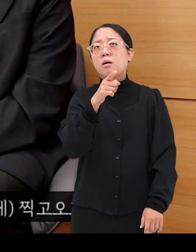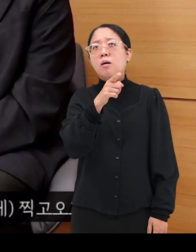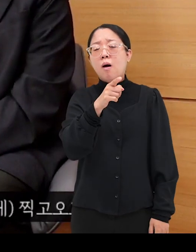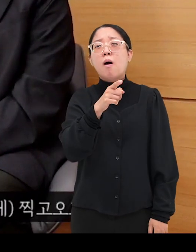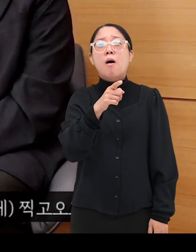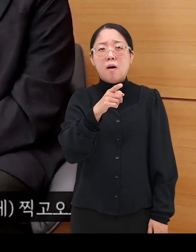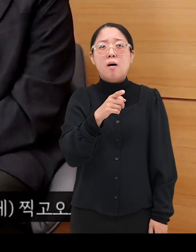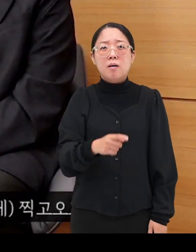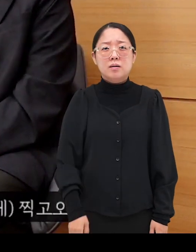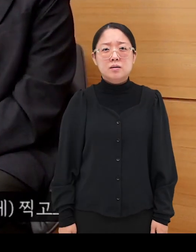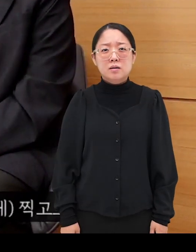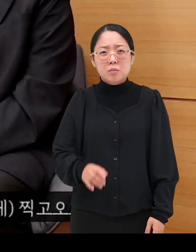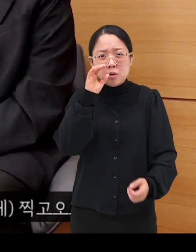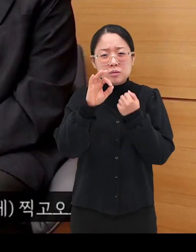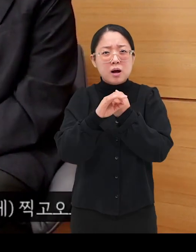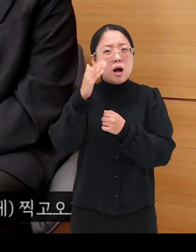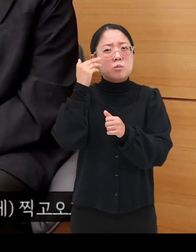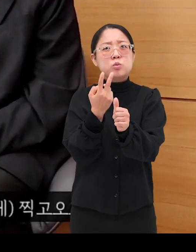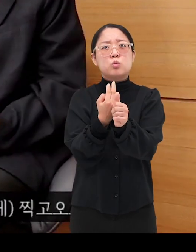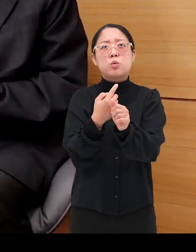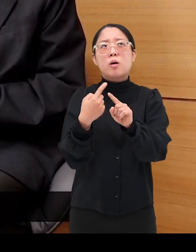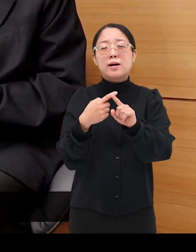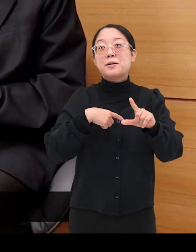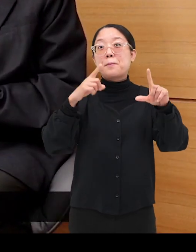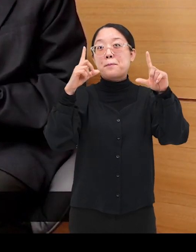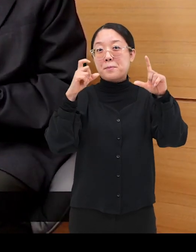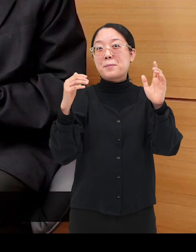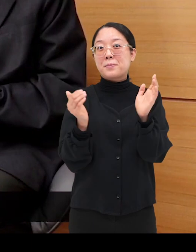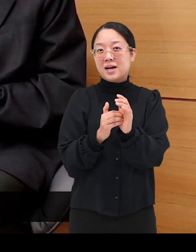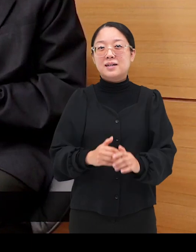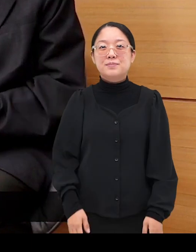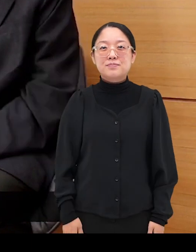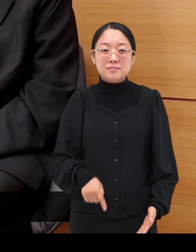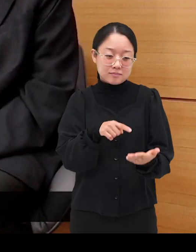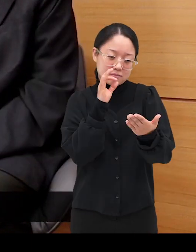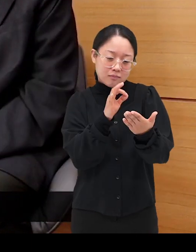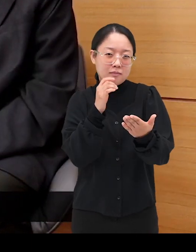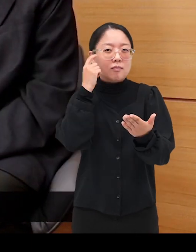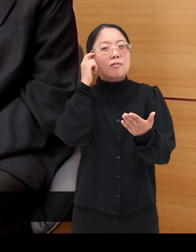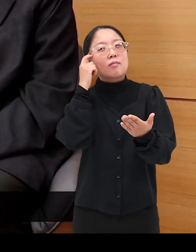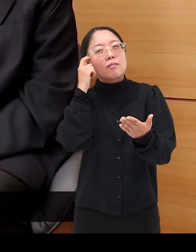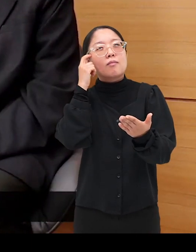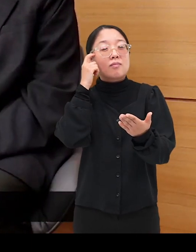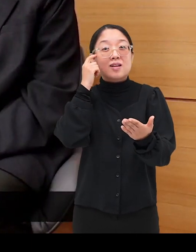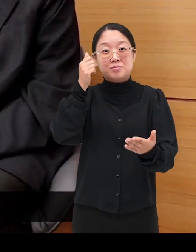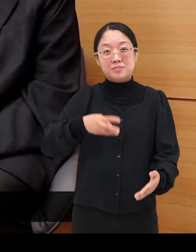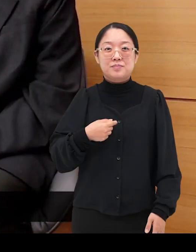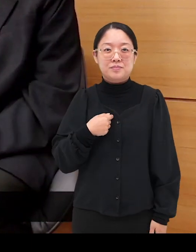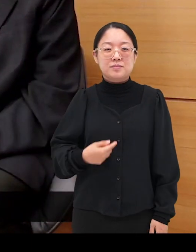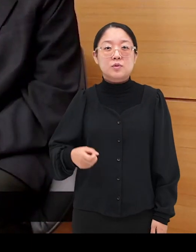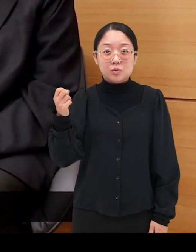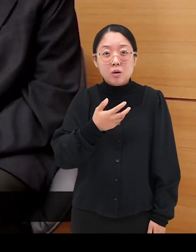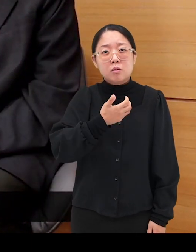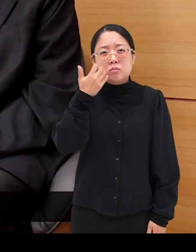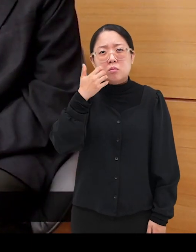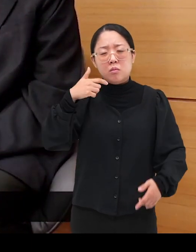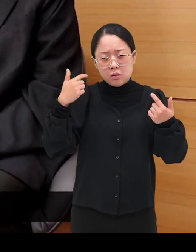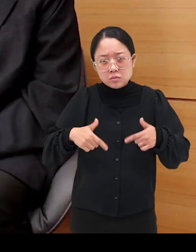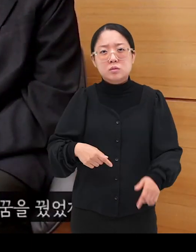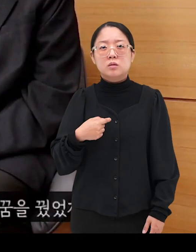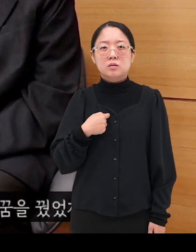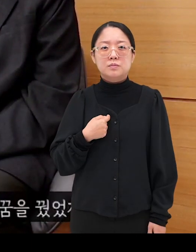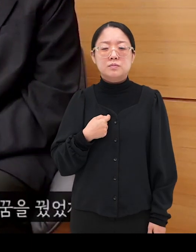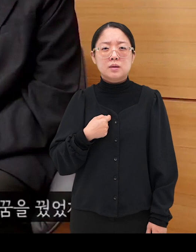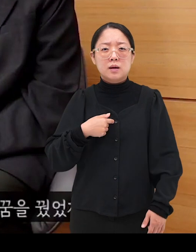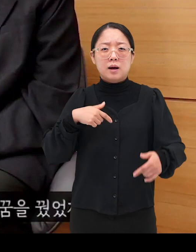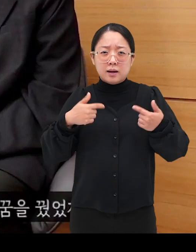거예요. 그래서 검은 토끼 이러고 찍고 오고 그런 걸 계속해 생각하는 편이고 또 저는 꿈을 자주 꾸는 편이라서